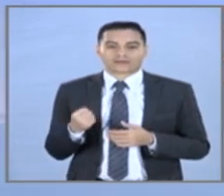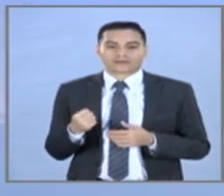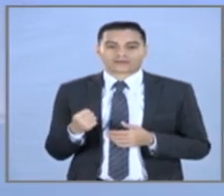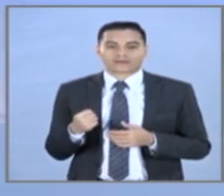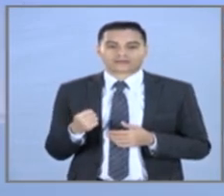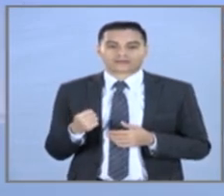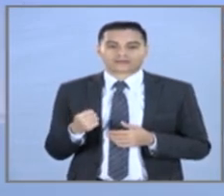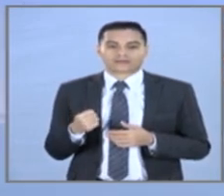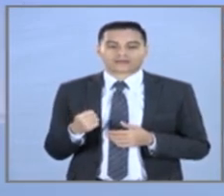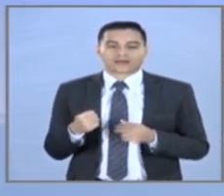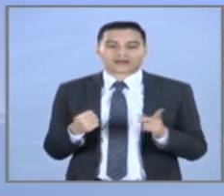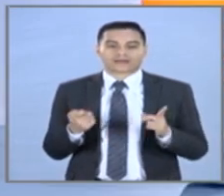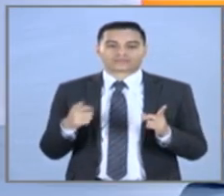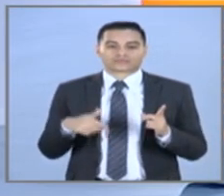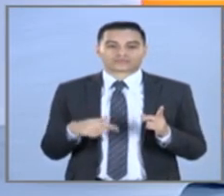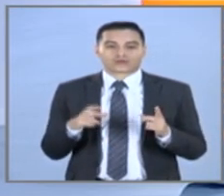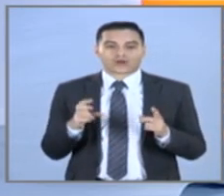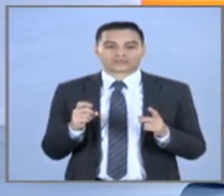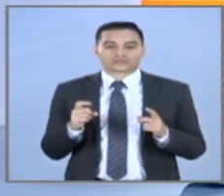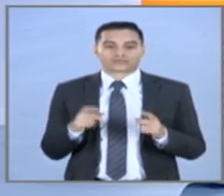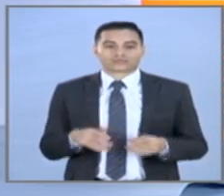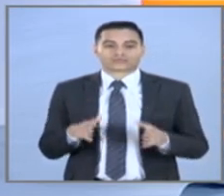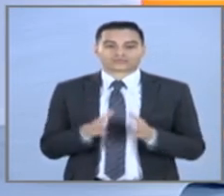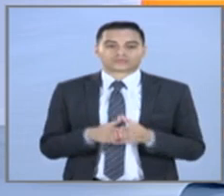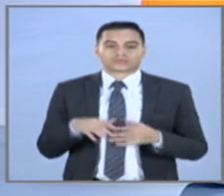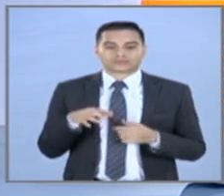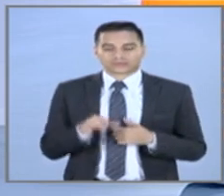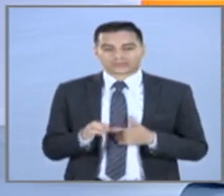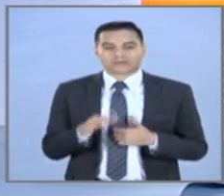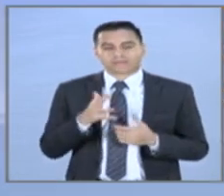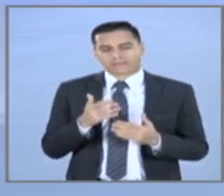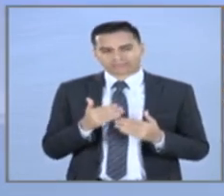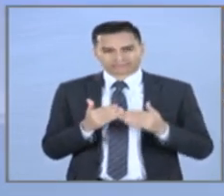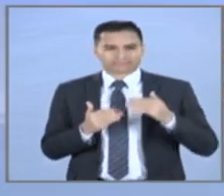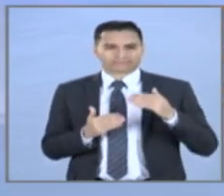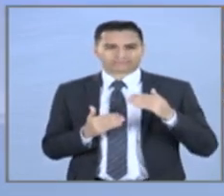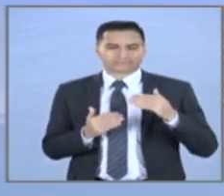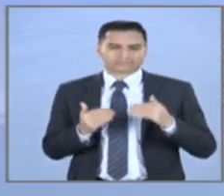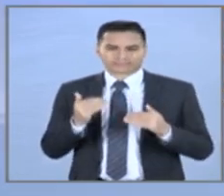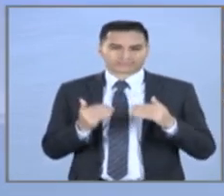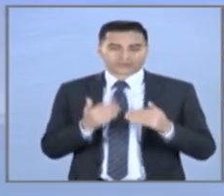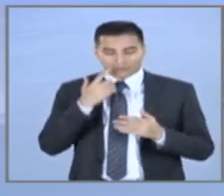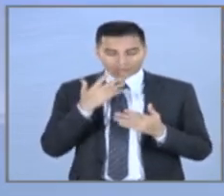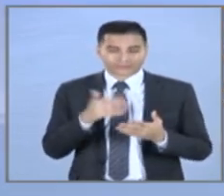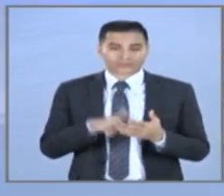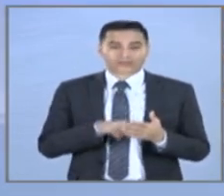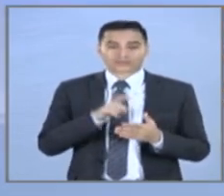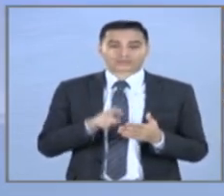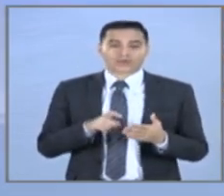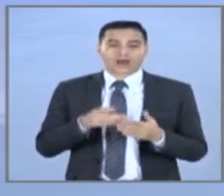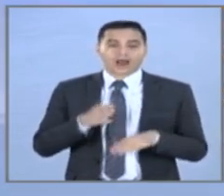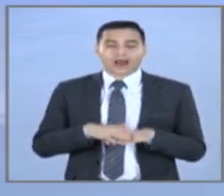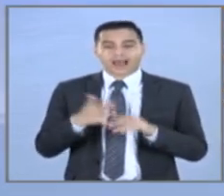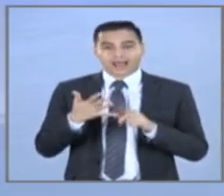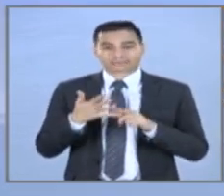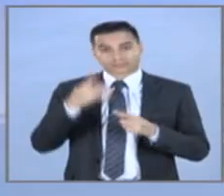140. 65 و 25 90. ترجعوا تاني في المباراة. ودلوقتي مع الفقرة